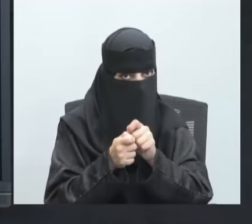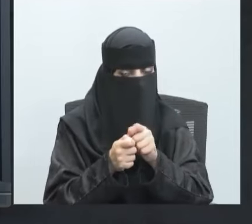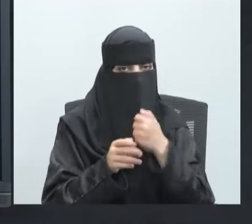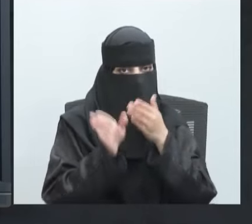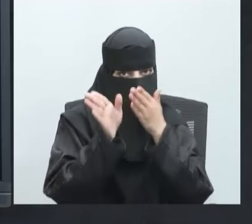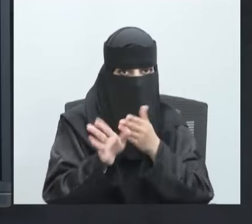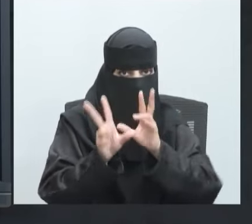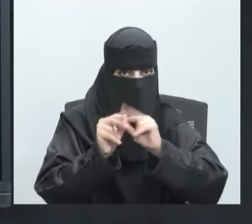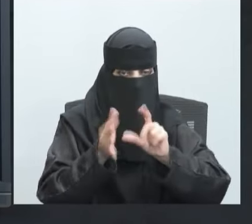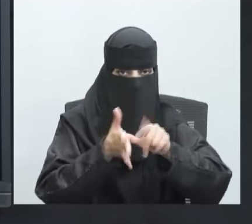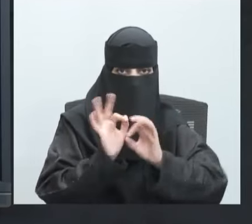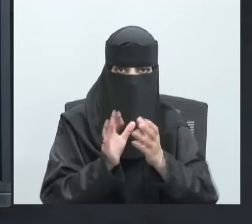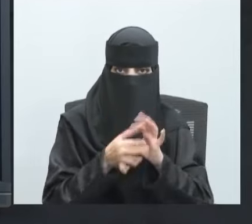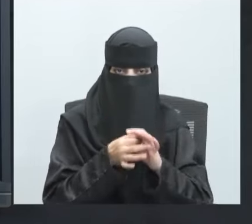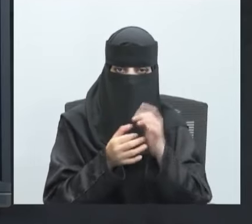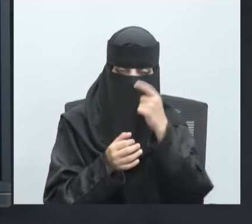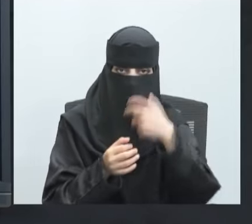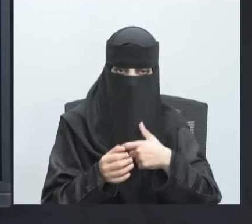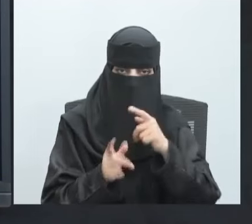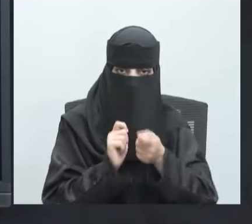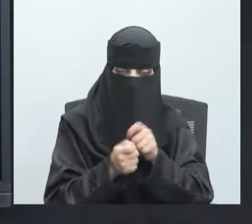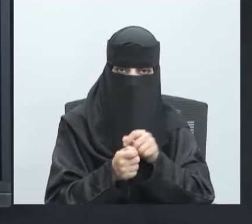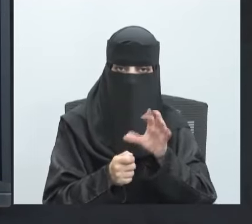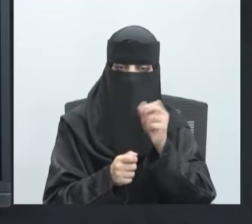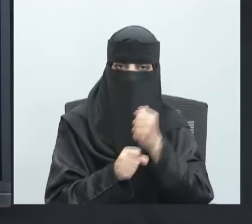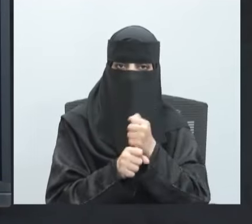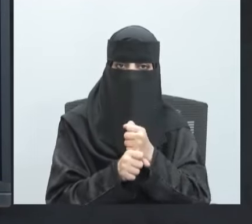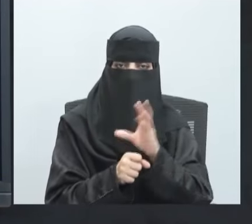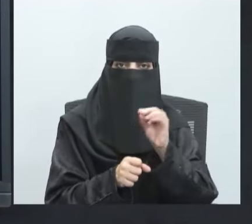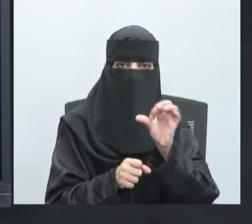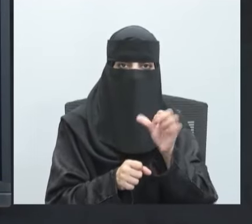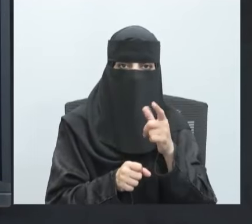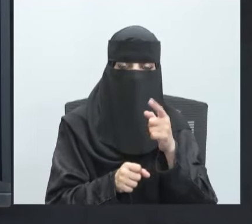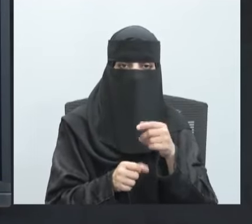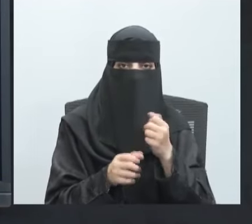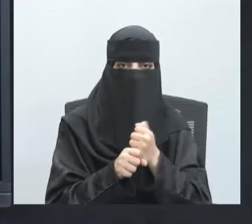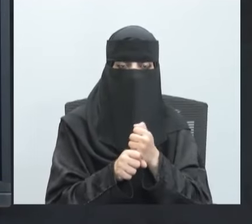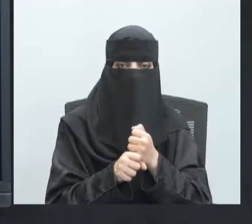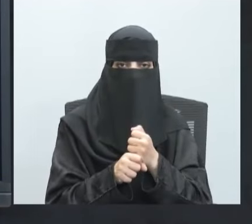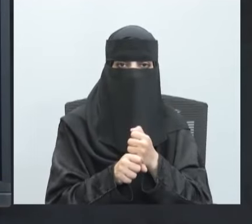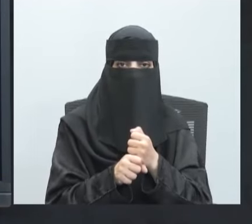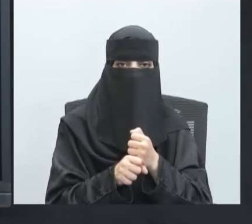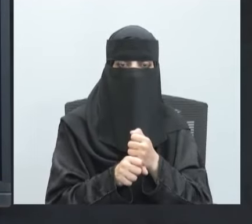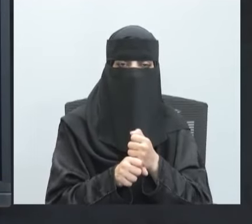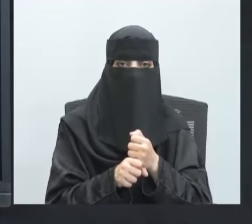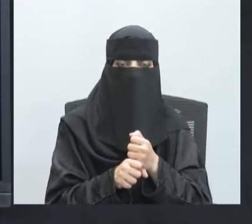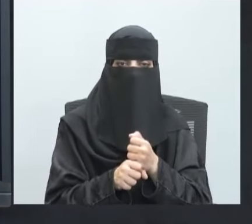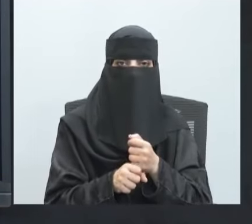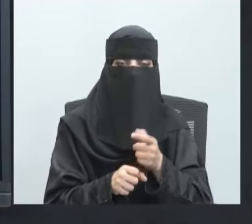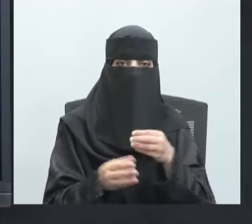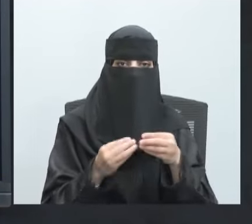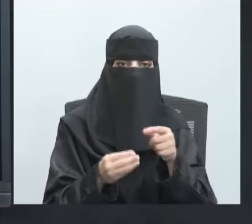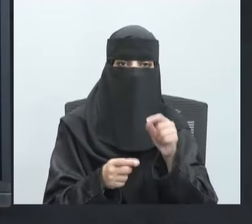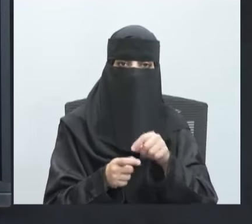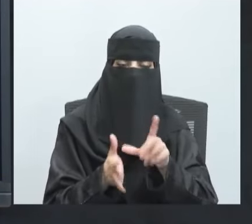بتلك الخطه والمتغير والذي لا يكون عاده هو الذي يكون المرونه